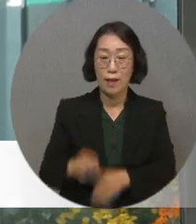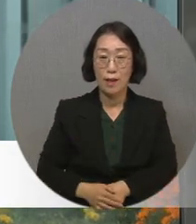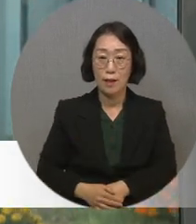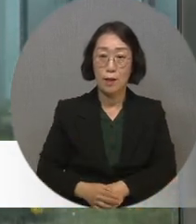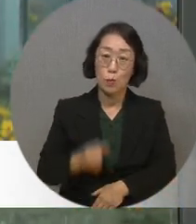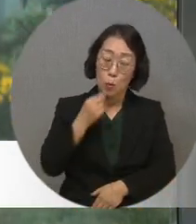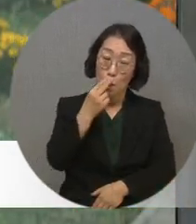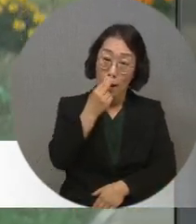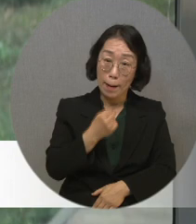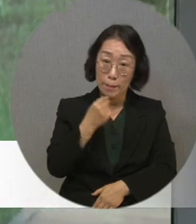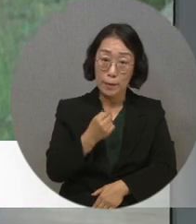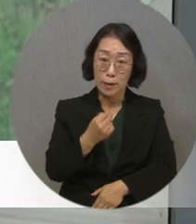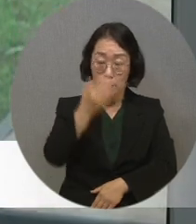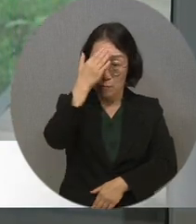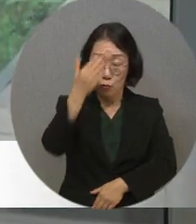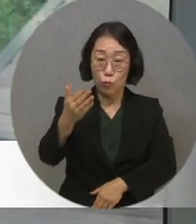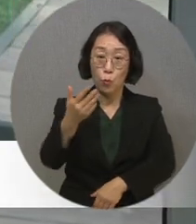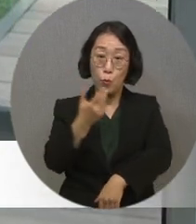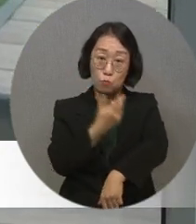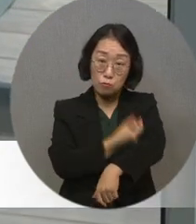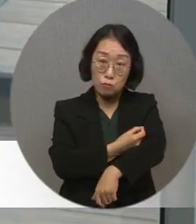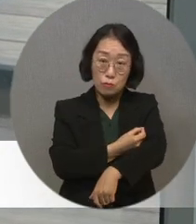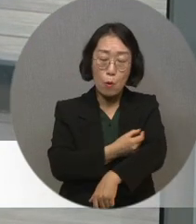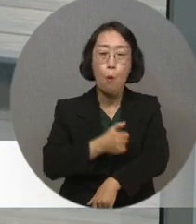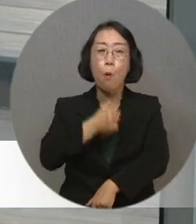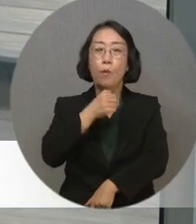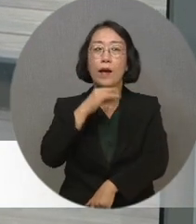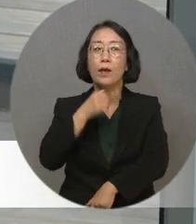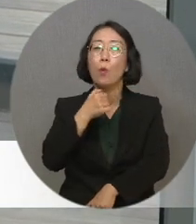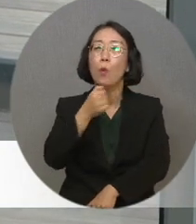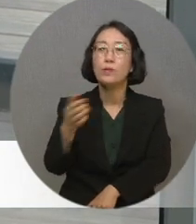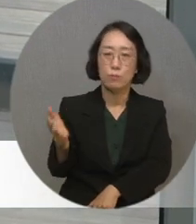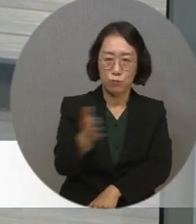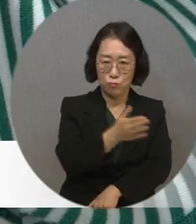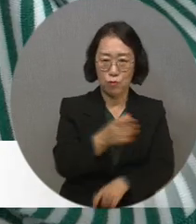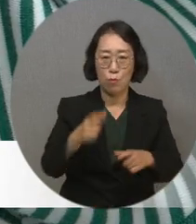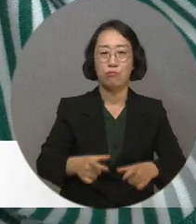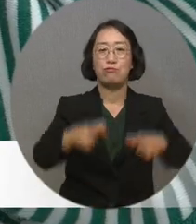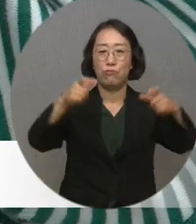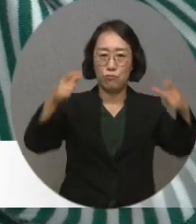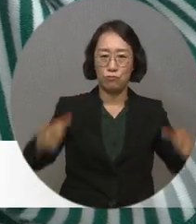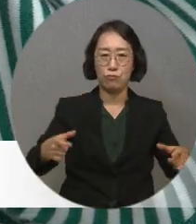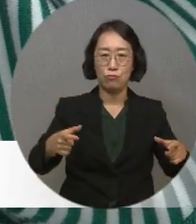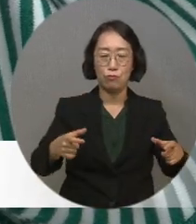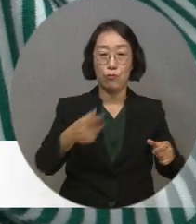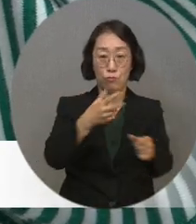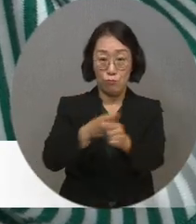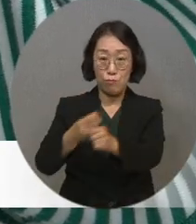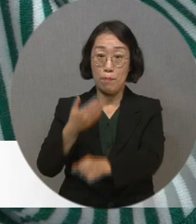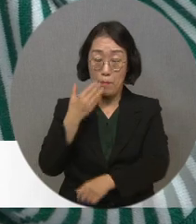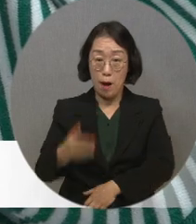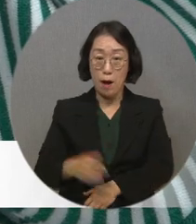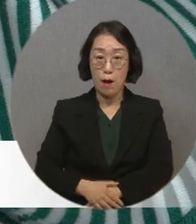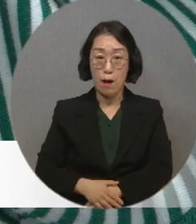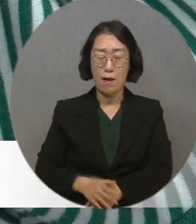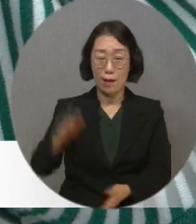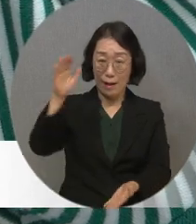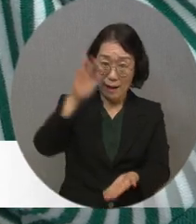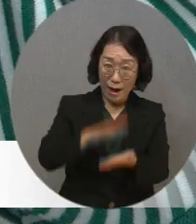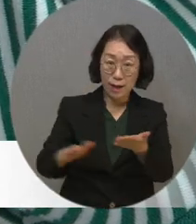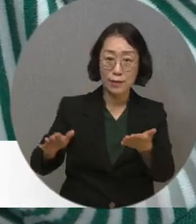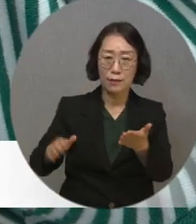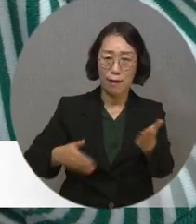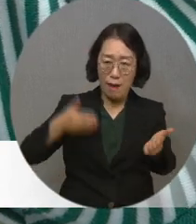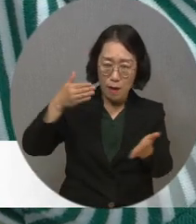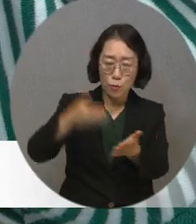인플루엔자 무료접종 대상 연령을 50세 이상으로 대폭 확대하고 이달부터 백신 소진 시까지 접종을